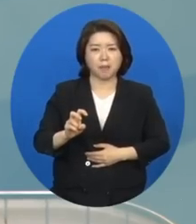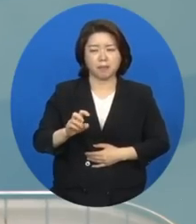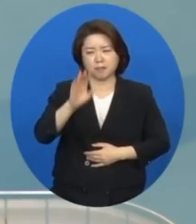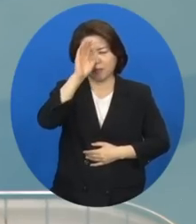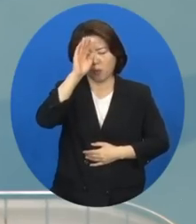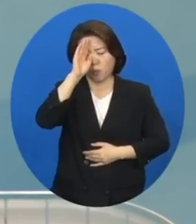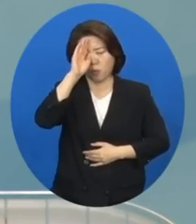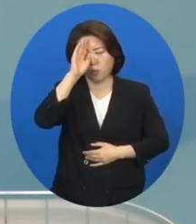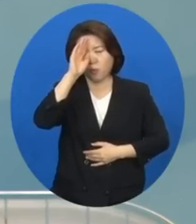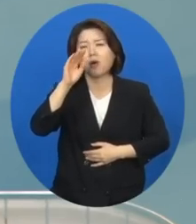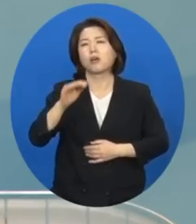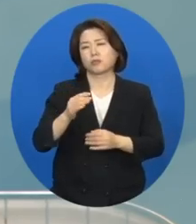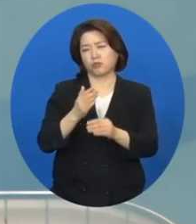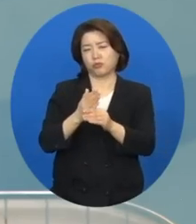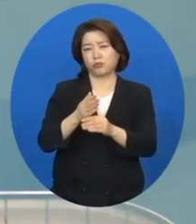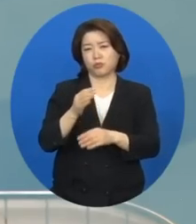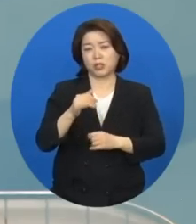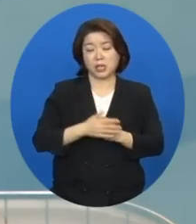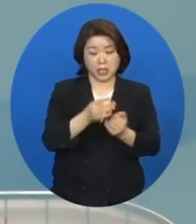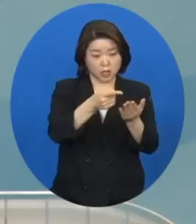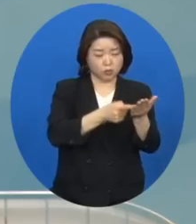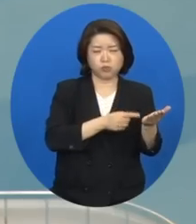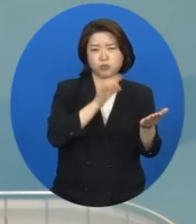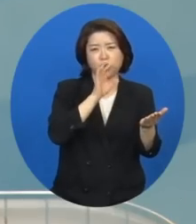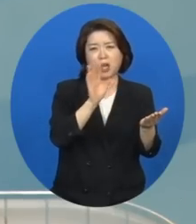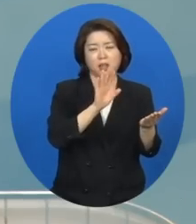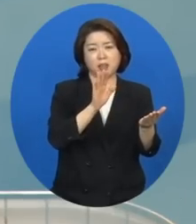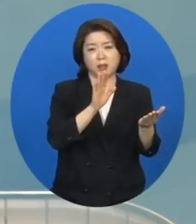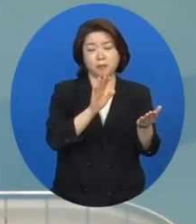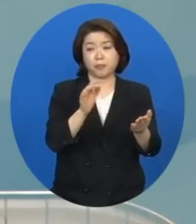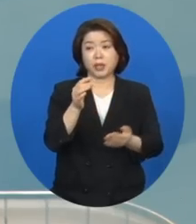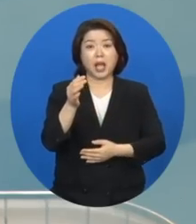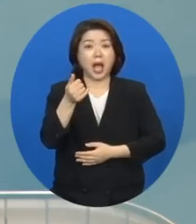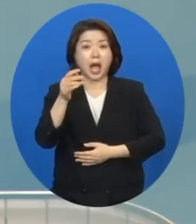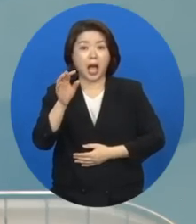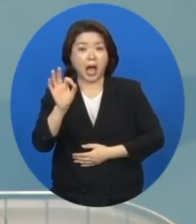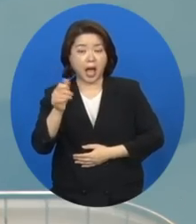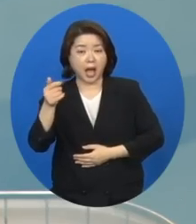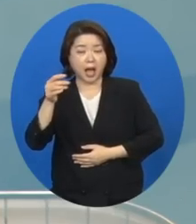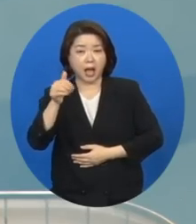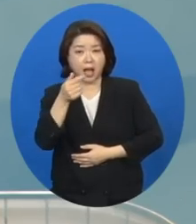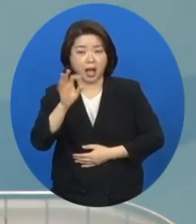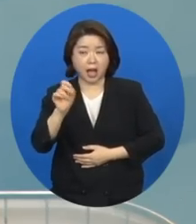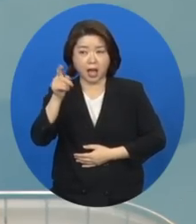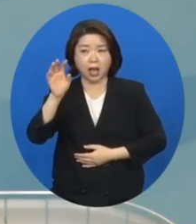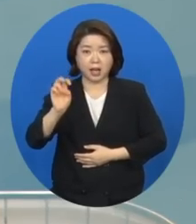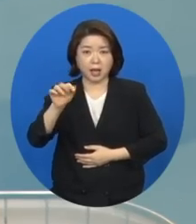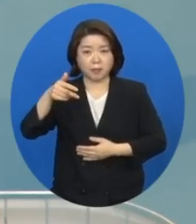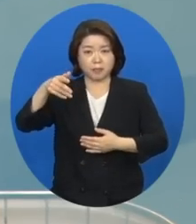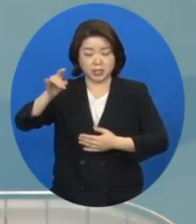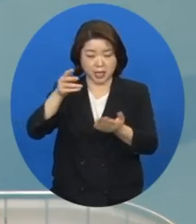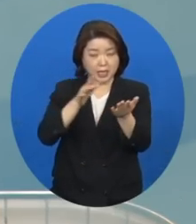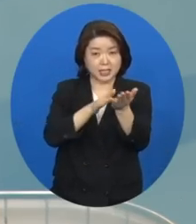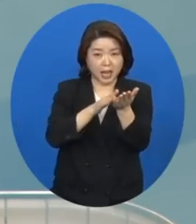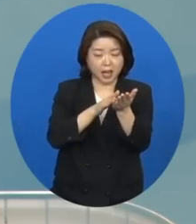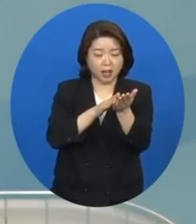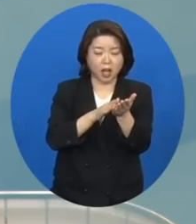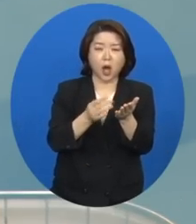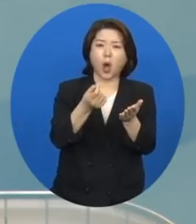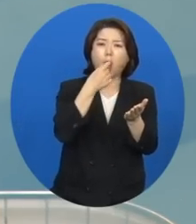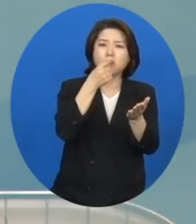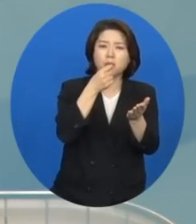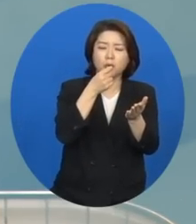중이셨거든요. 근데 수술할 수 없고 항암제로 생명을 연장하는 수준이셨어요. 그래서 그 어머니와